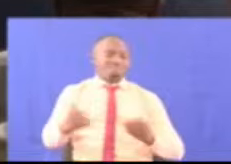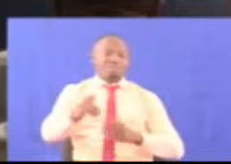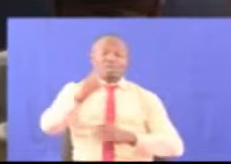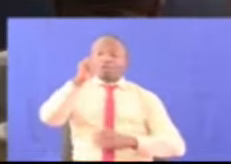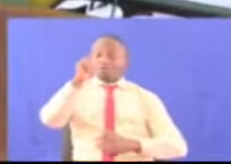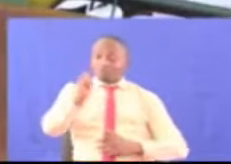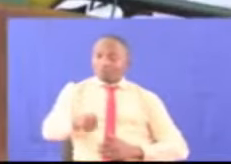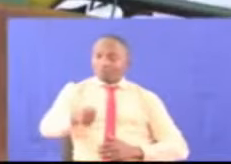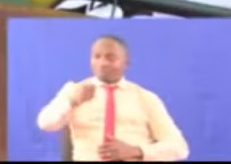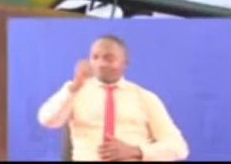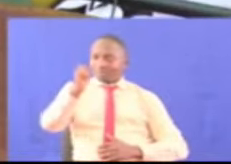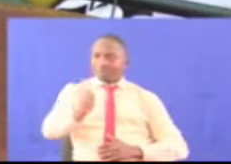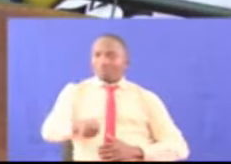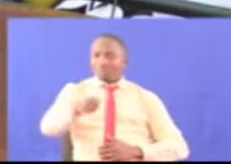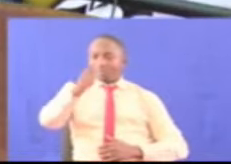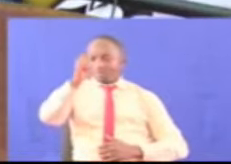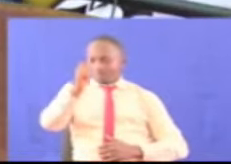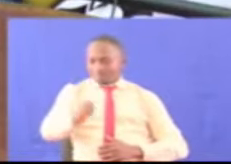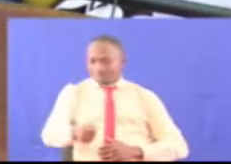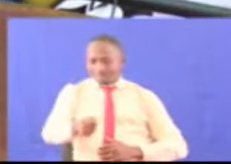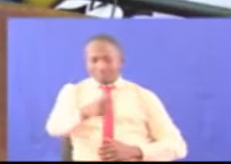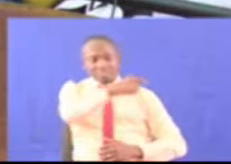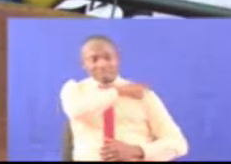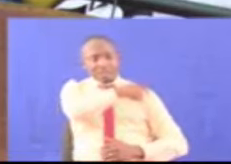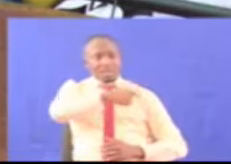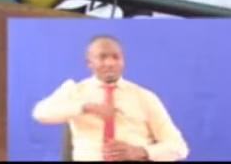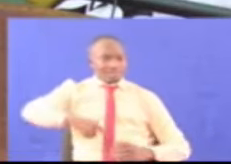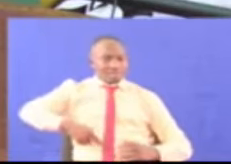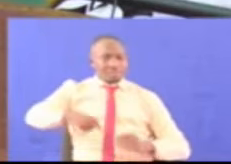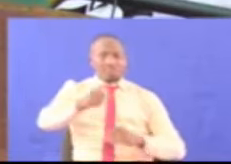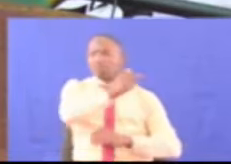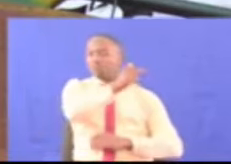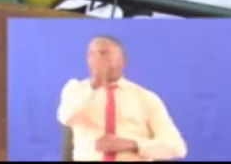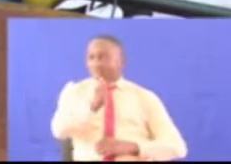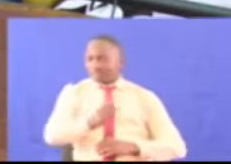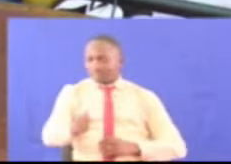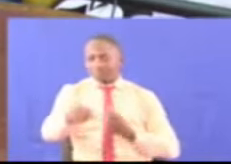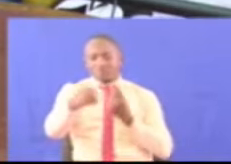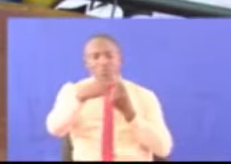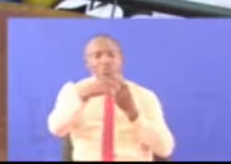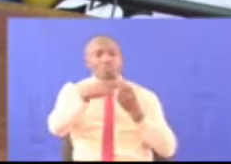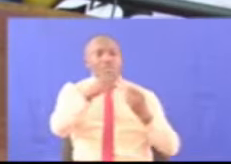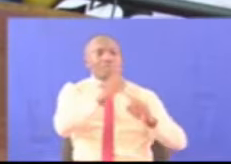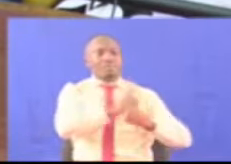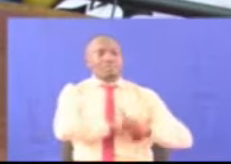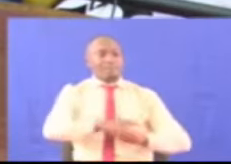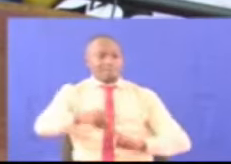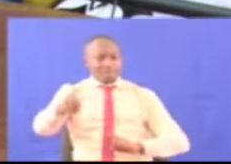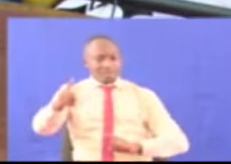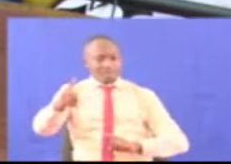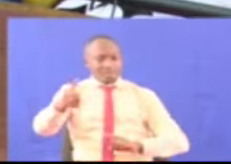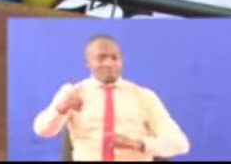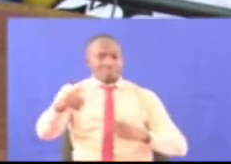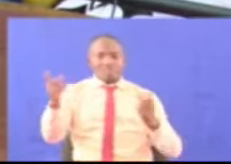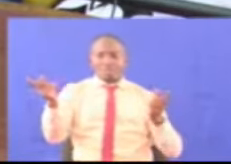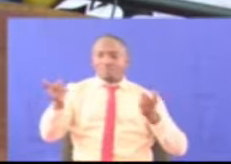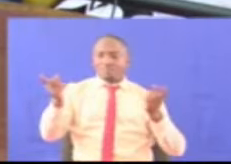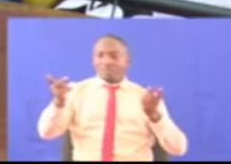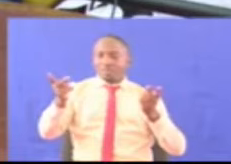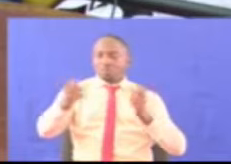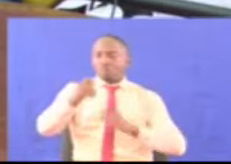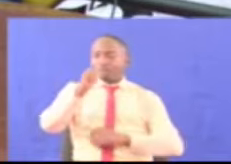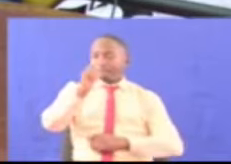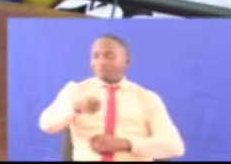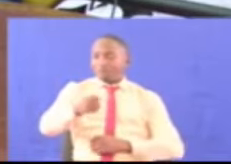Tunampongeza sana rais wa Tanzania Daktari Samia Suluhu Hassan. Lakini tunampongeza